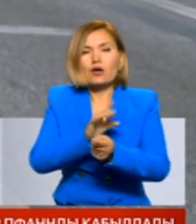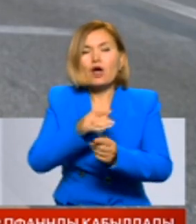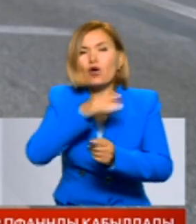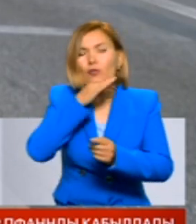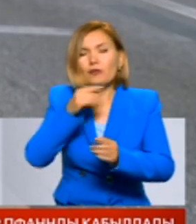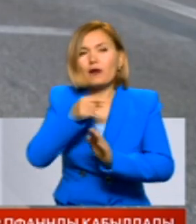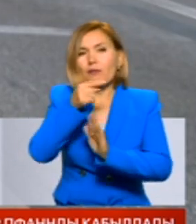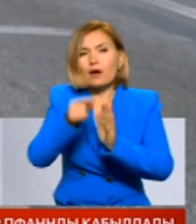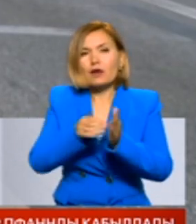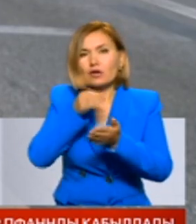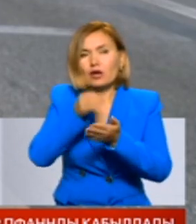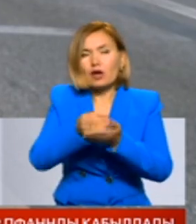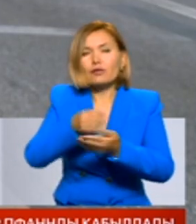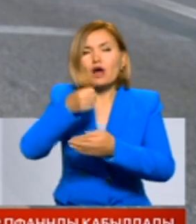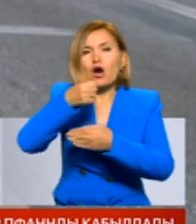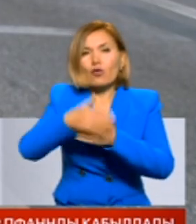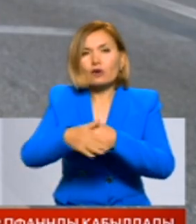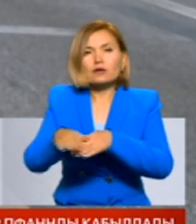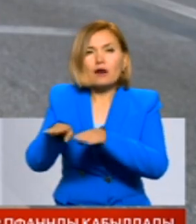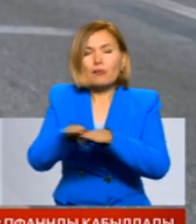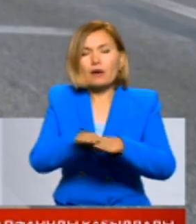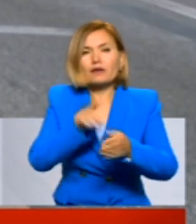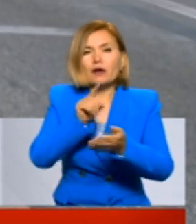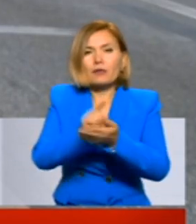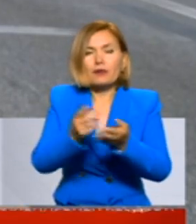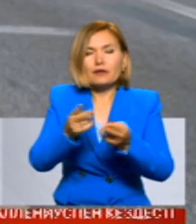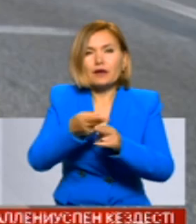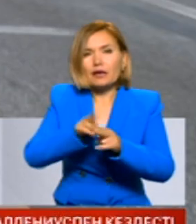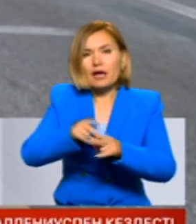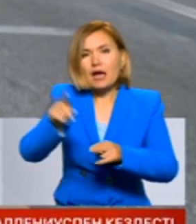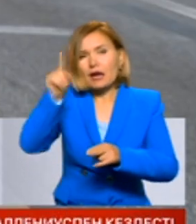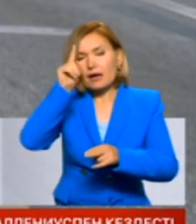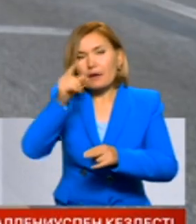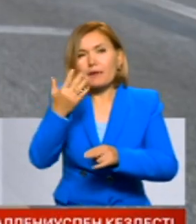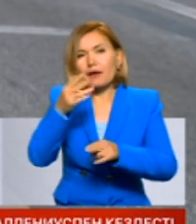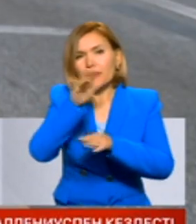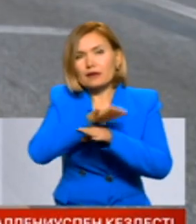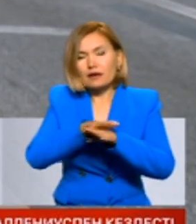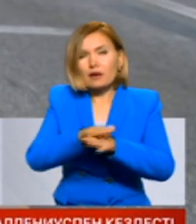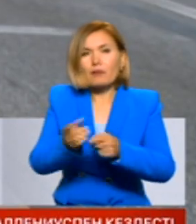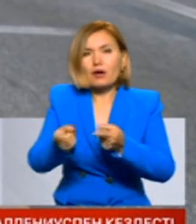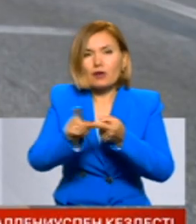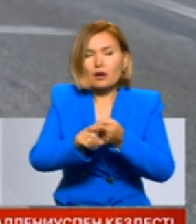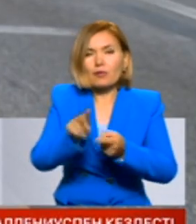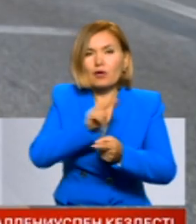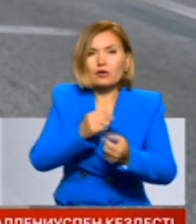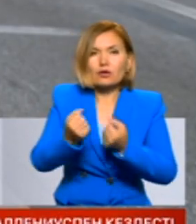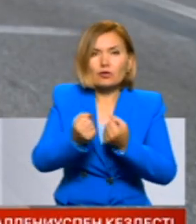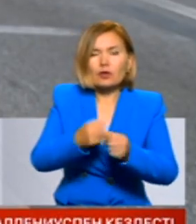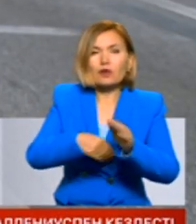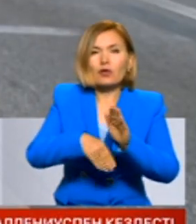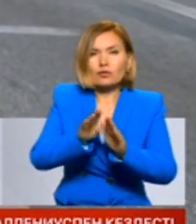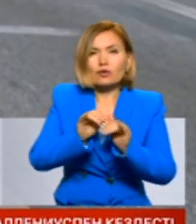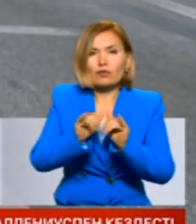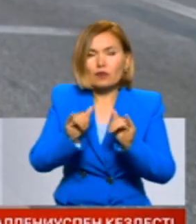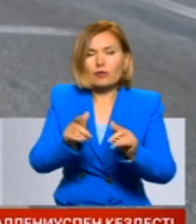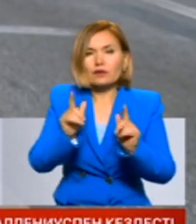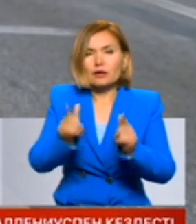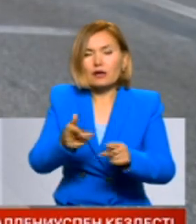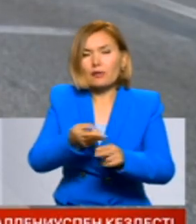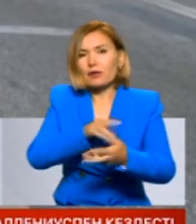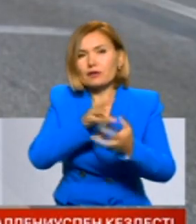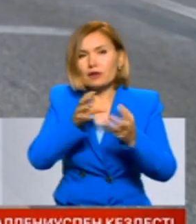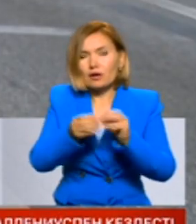көп. Жиында ортақ міндеттерді тараптар айқындап алды. Германия аймақтағы бестікпен байланысты бекітуге бейіл екенін аңғартты. Ал Қасым-Жомарт Тоқаев